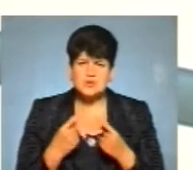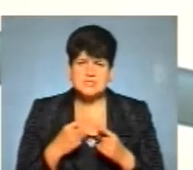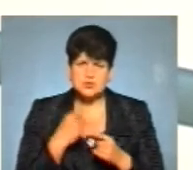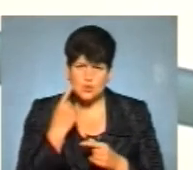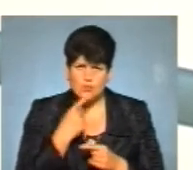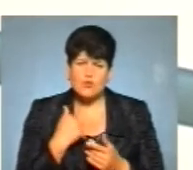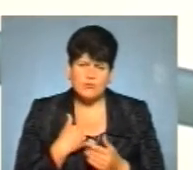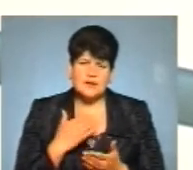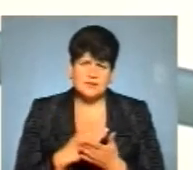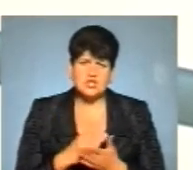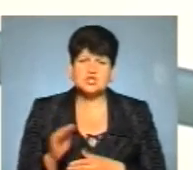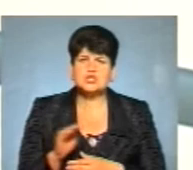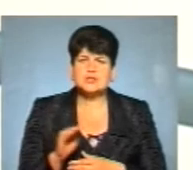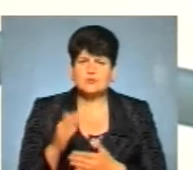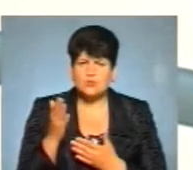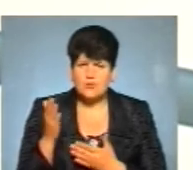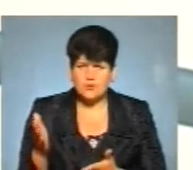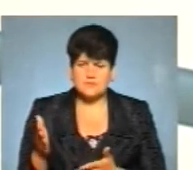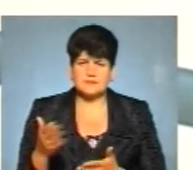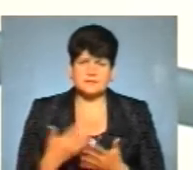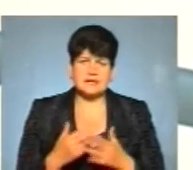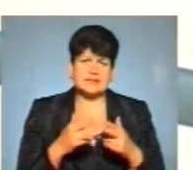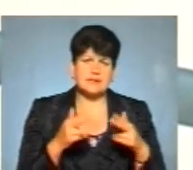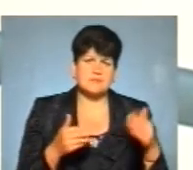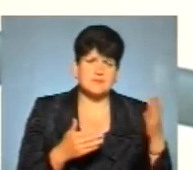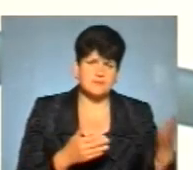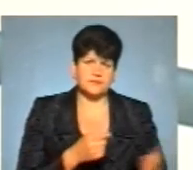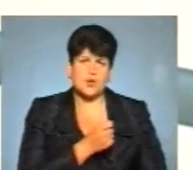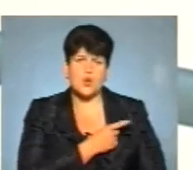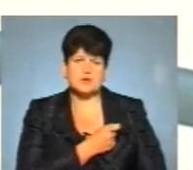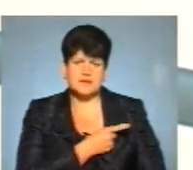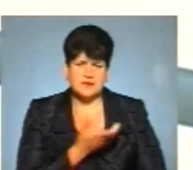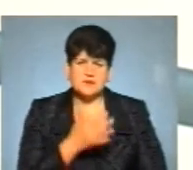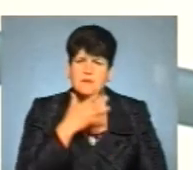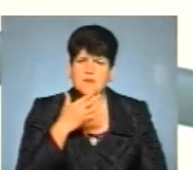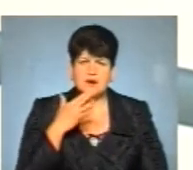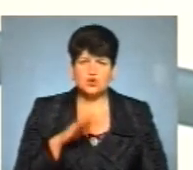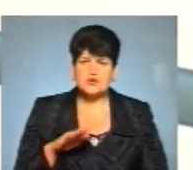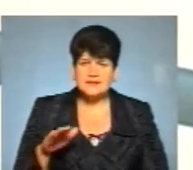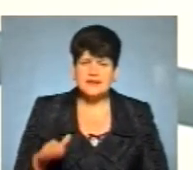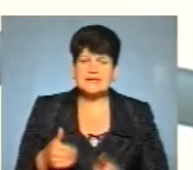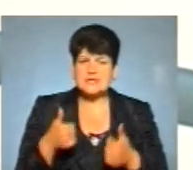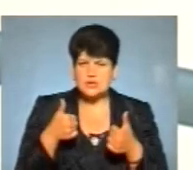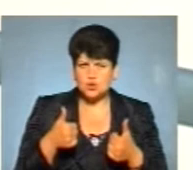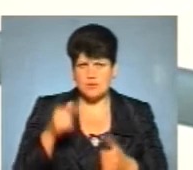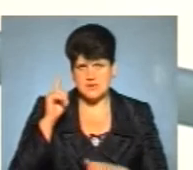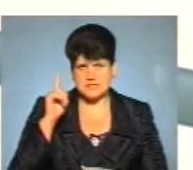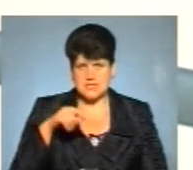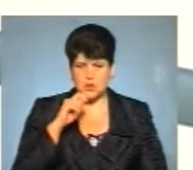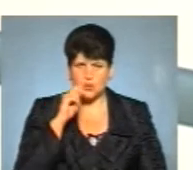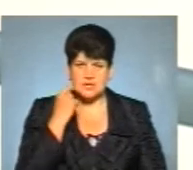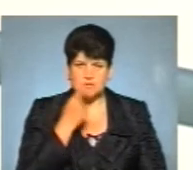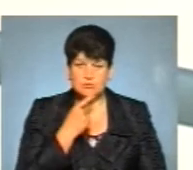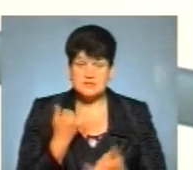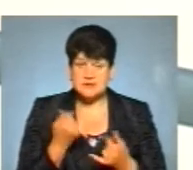мене є знайомі з Житомирщини, там, скажімо, Дніпро, Одещина, все одно багато дітей, які добре знають українською мовою. От